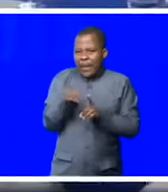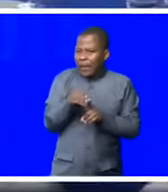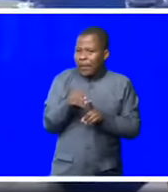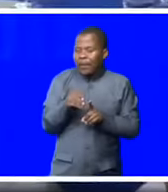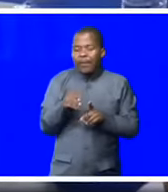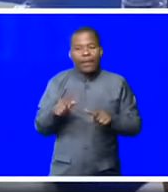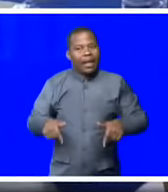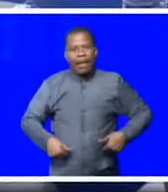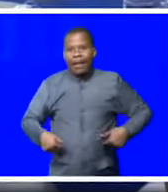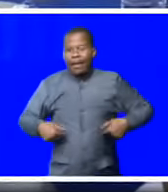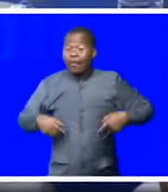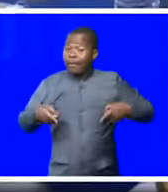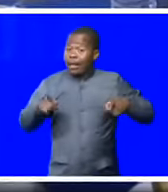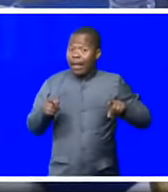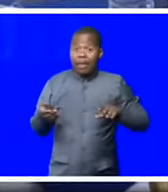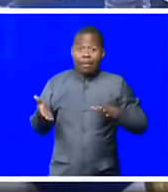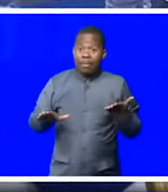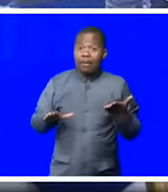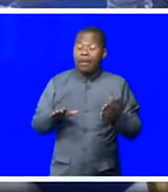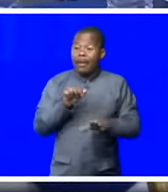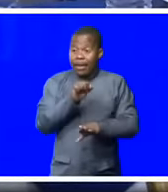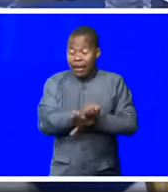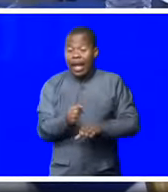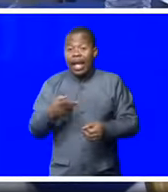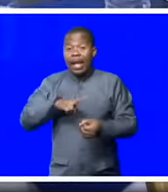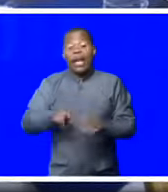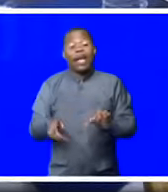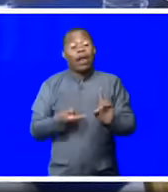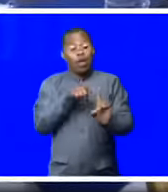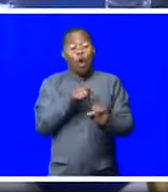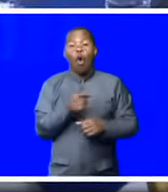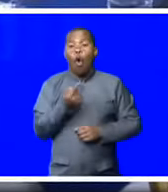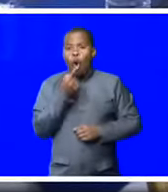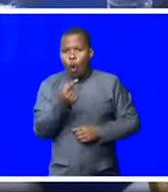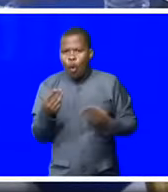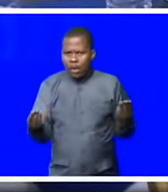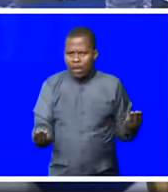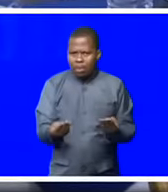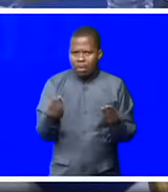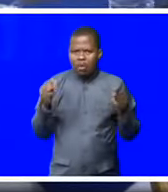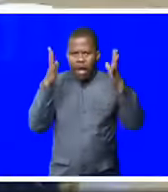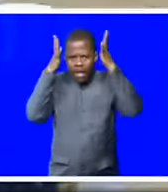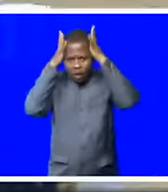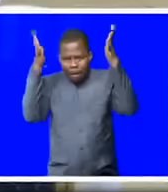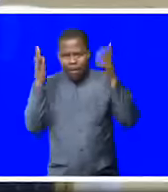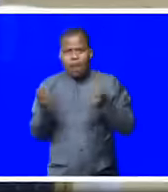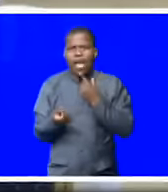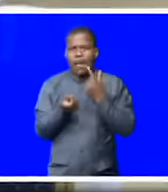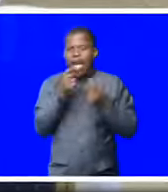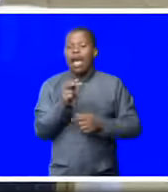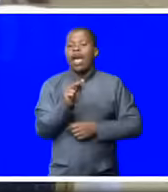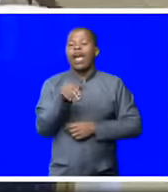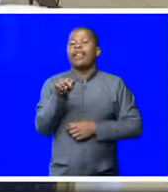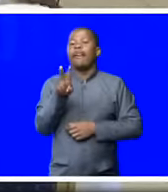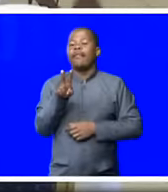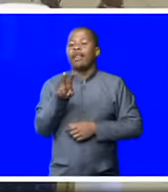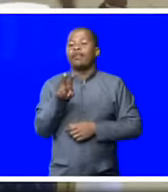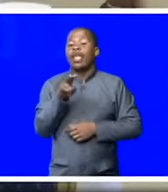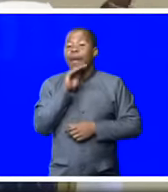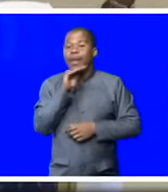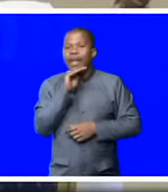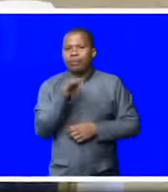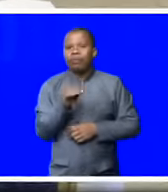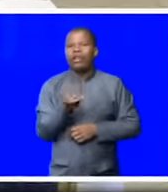kakhulu. Dube uthi te bafuna ukuthi 55,000 webantu laba ne-HIV lapha eveni